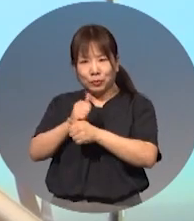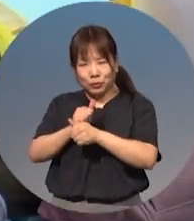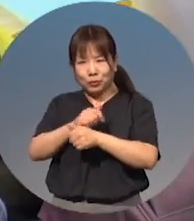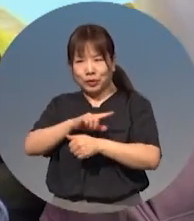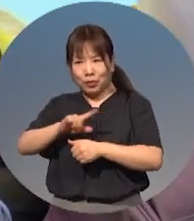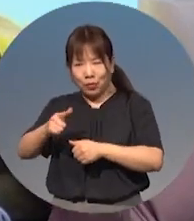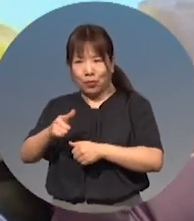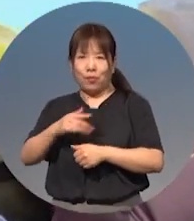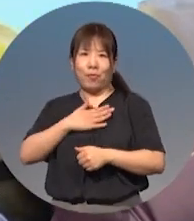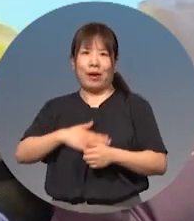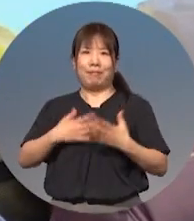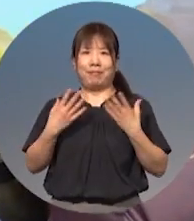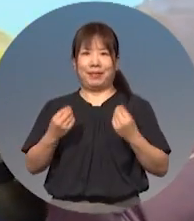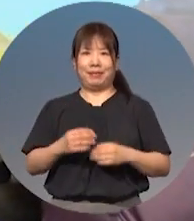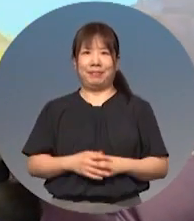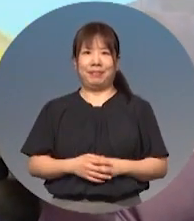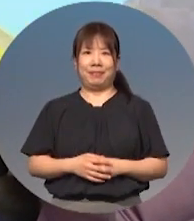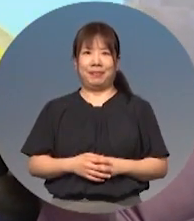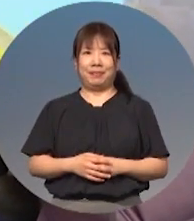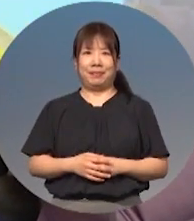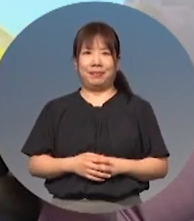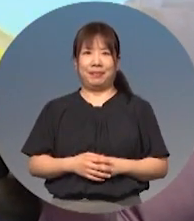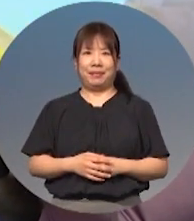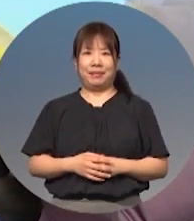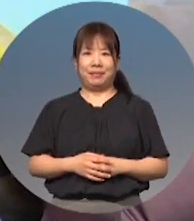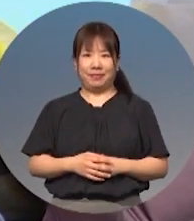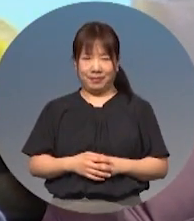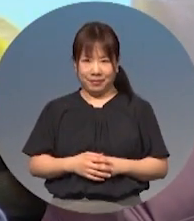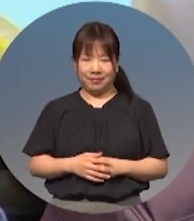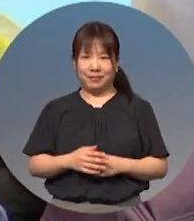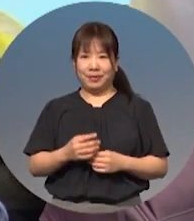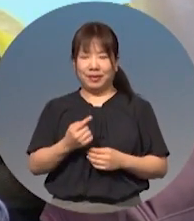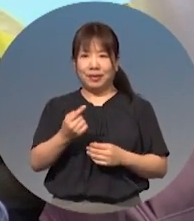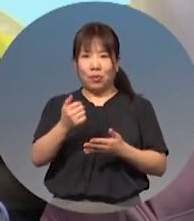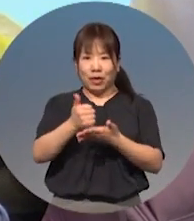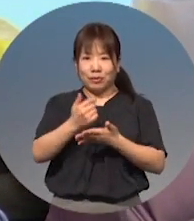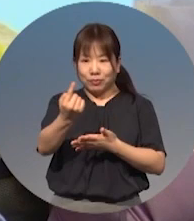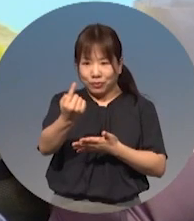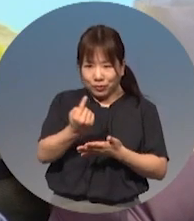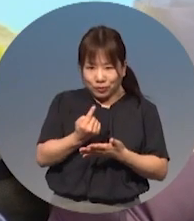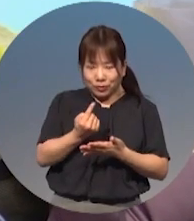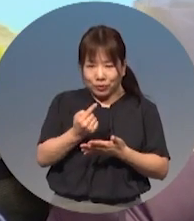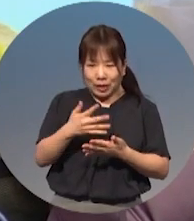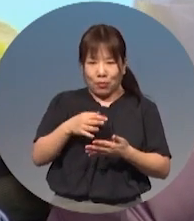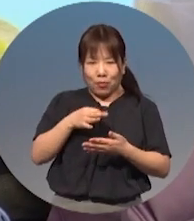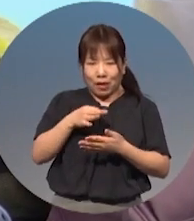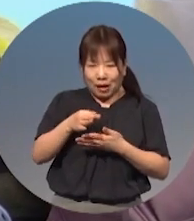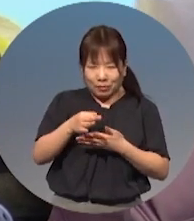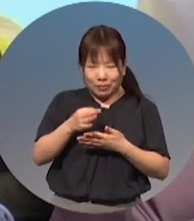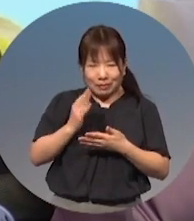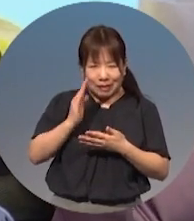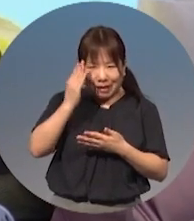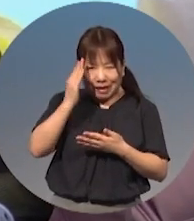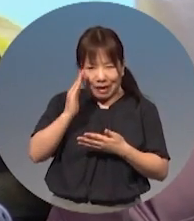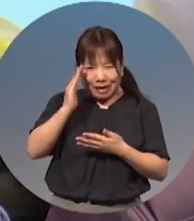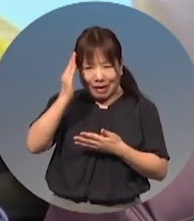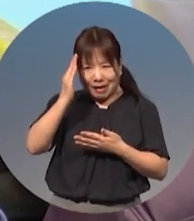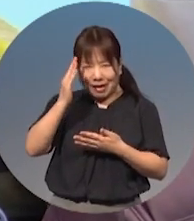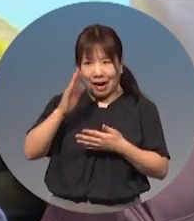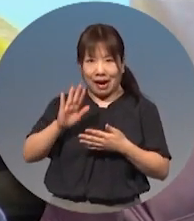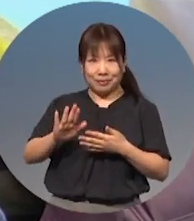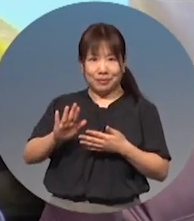たなかなか家庭をくれないけれどちょっと